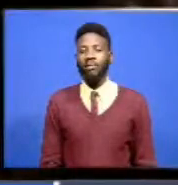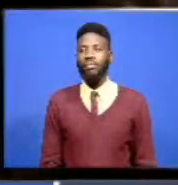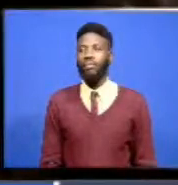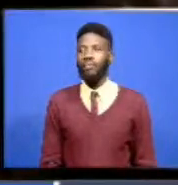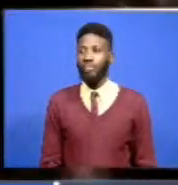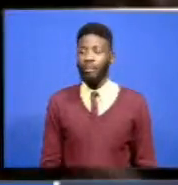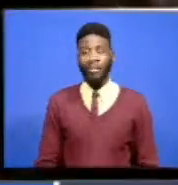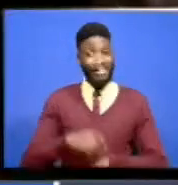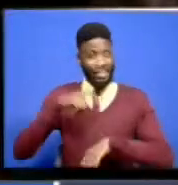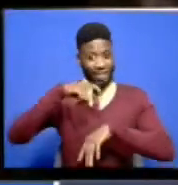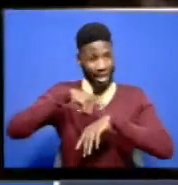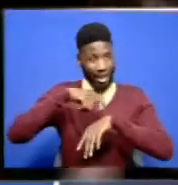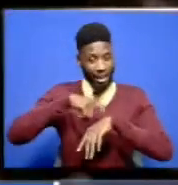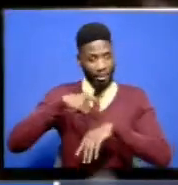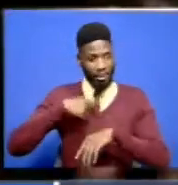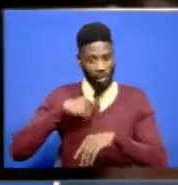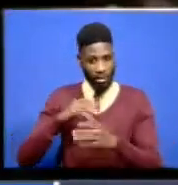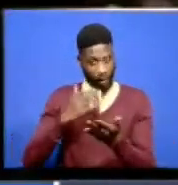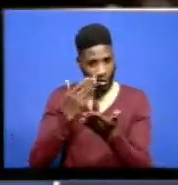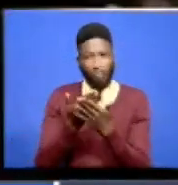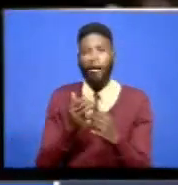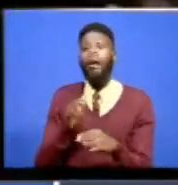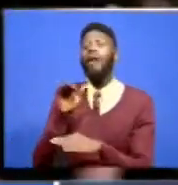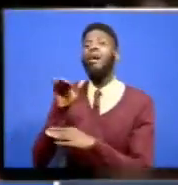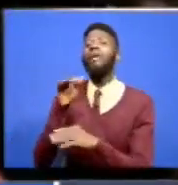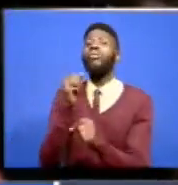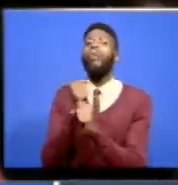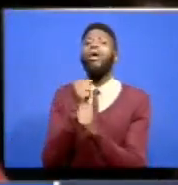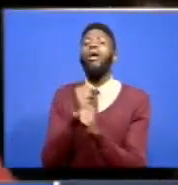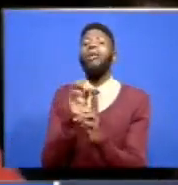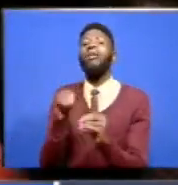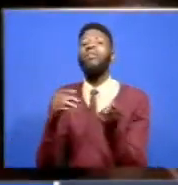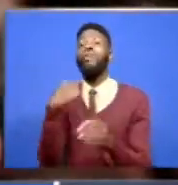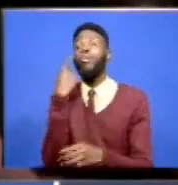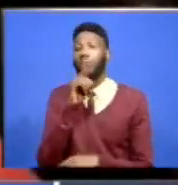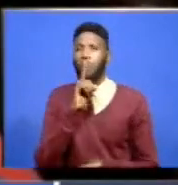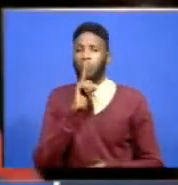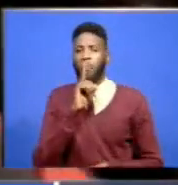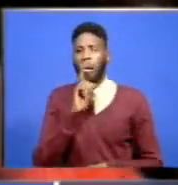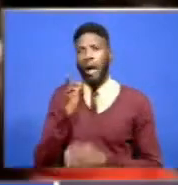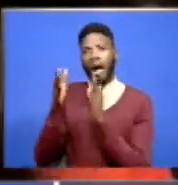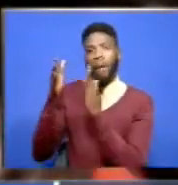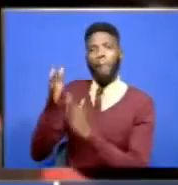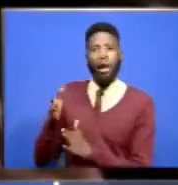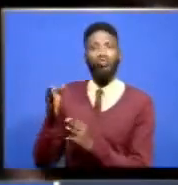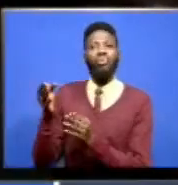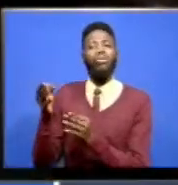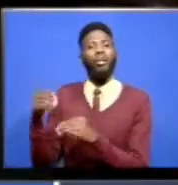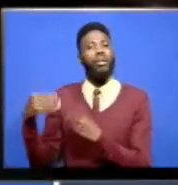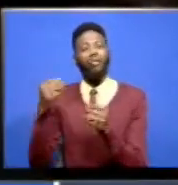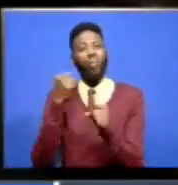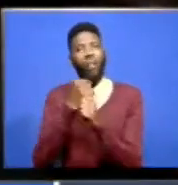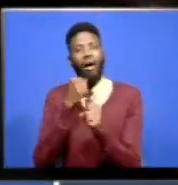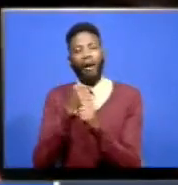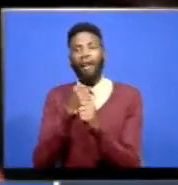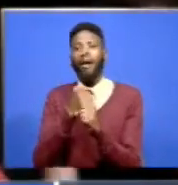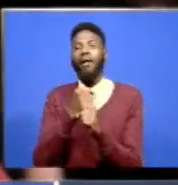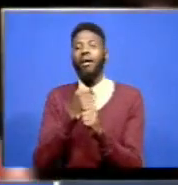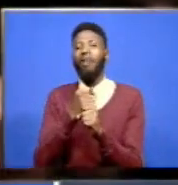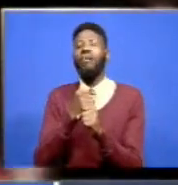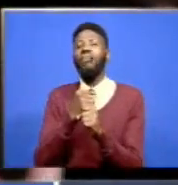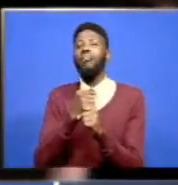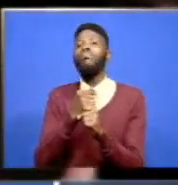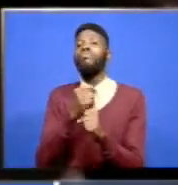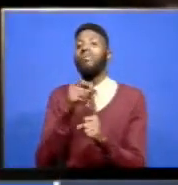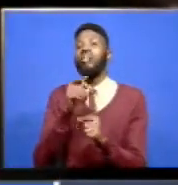Wakati nilifika nikawauliza hii kazi mmepewa na nani, wakasema wao ni contractor, walikuwa wamepewa kazi ya kuja kubadilisha